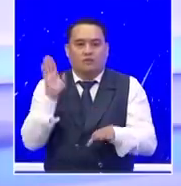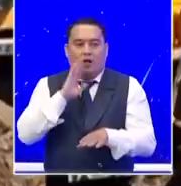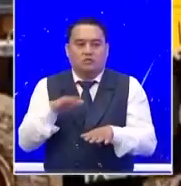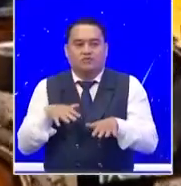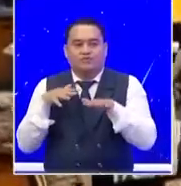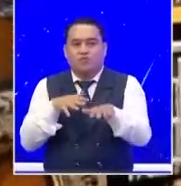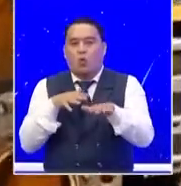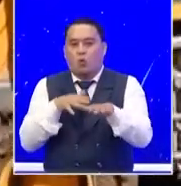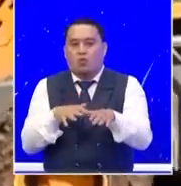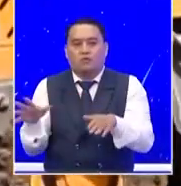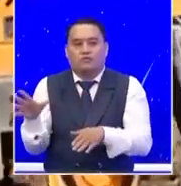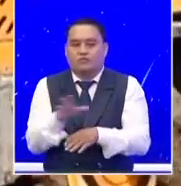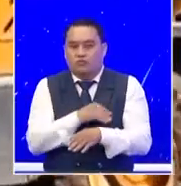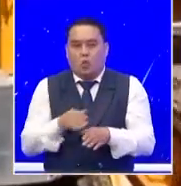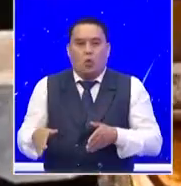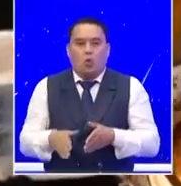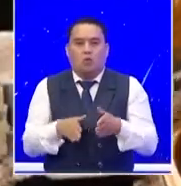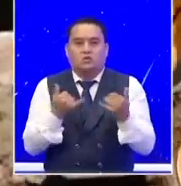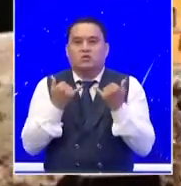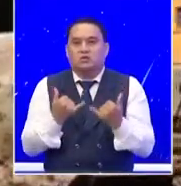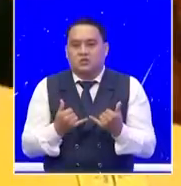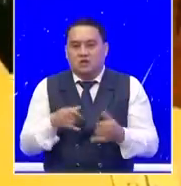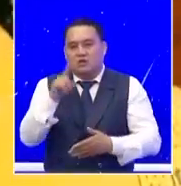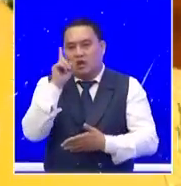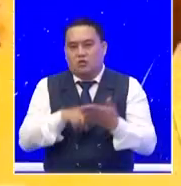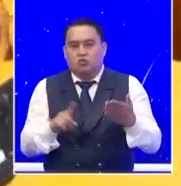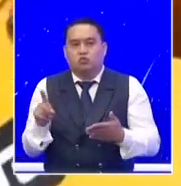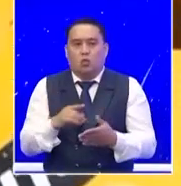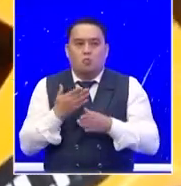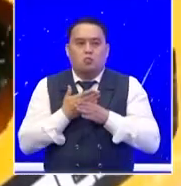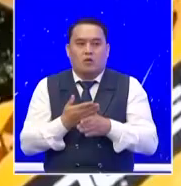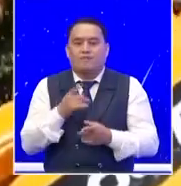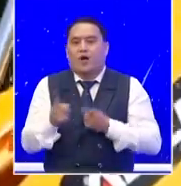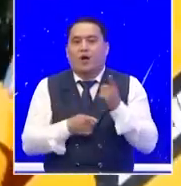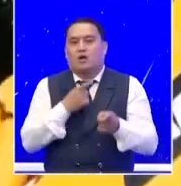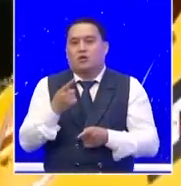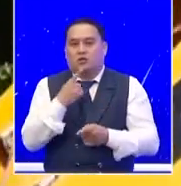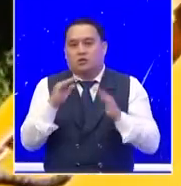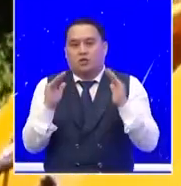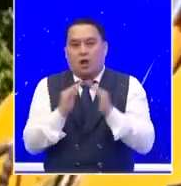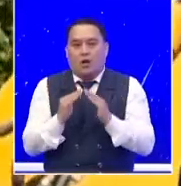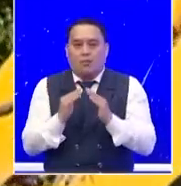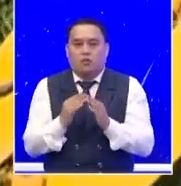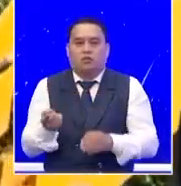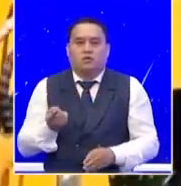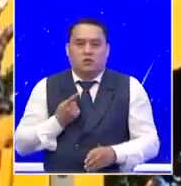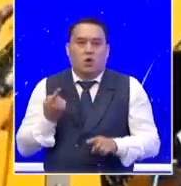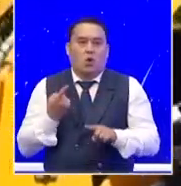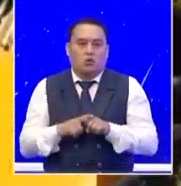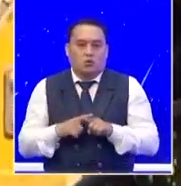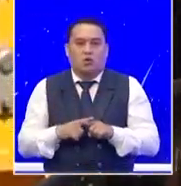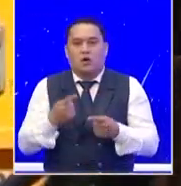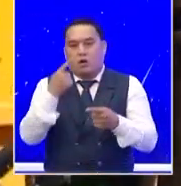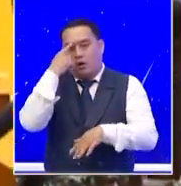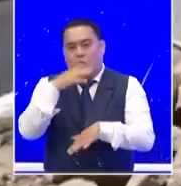смывала практически все на своем пути. Сейчас жители надеются, что им помогут восстановить поврежденные дома и ждут технику. Как сообщили